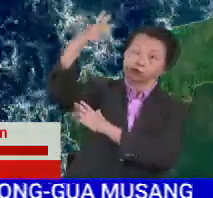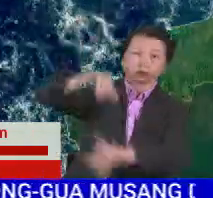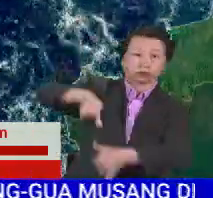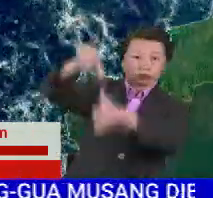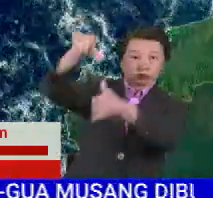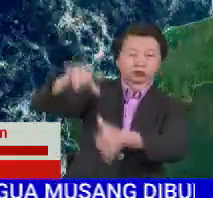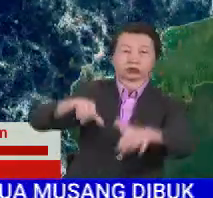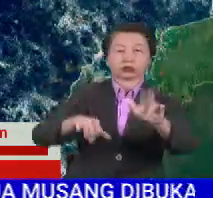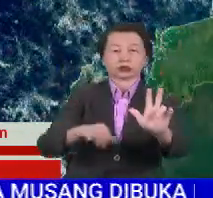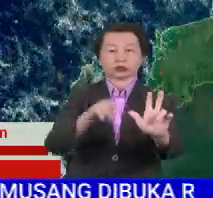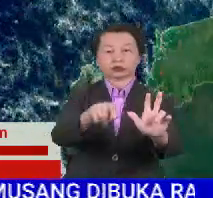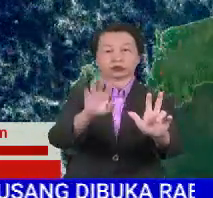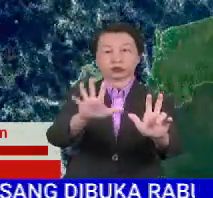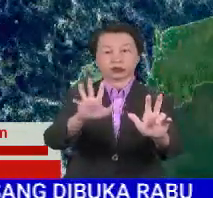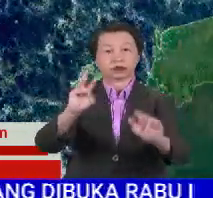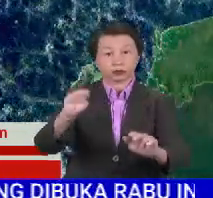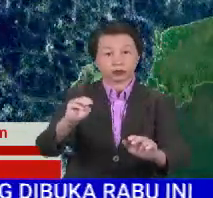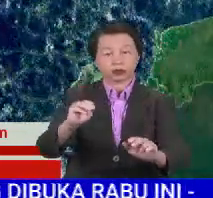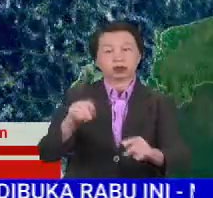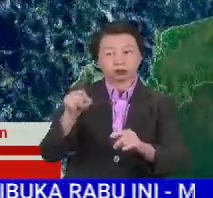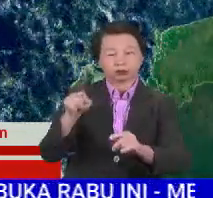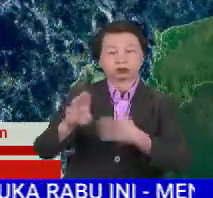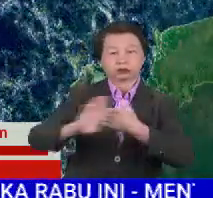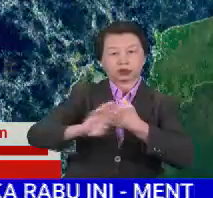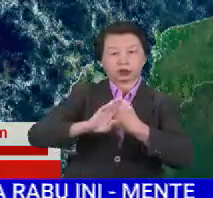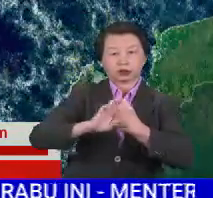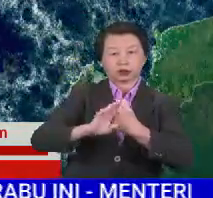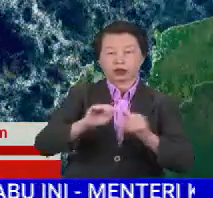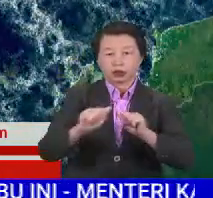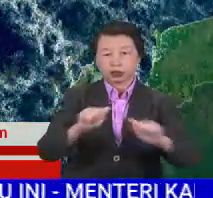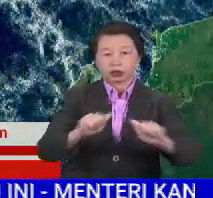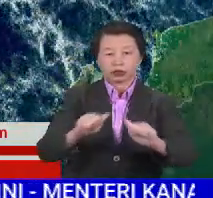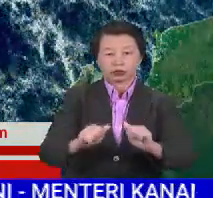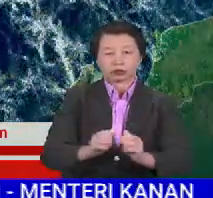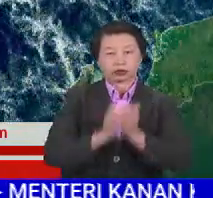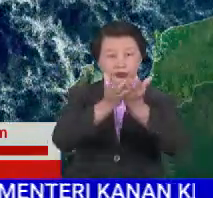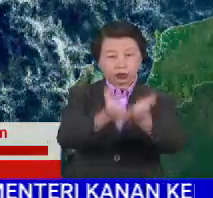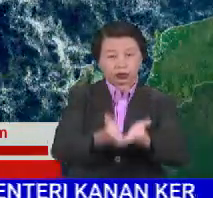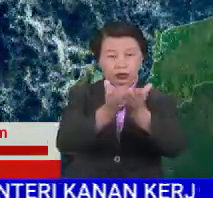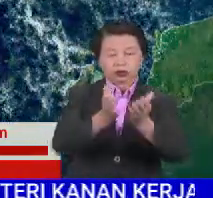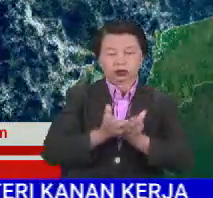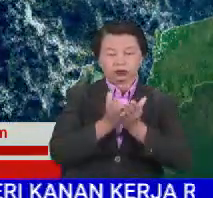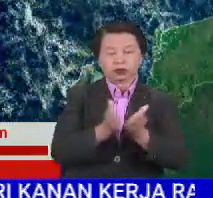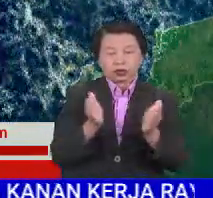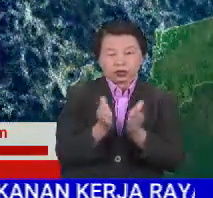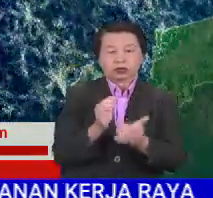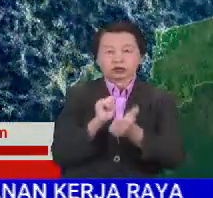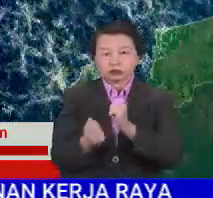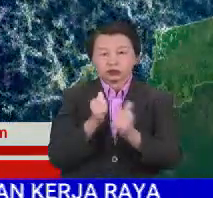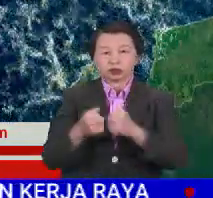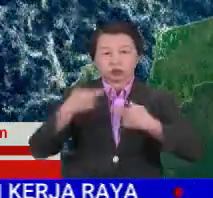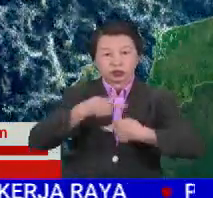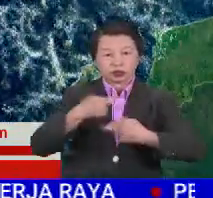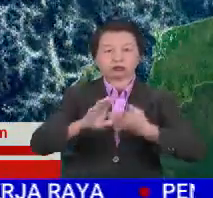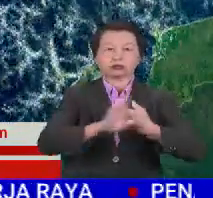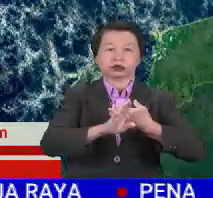ke 3.5 meter. Ianya adalah berbahaya bagi sebarang aktiviti perkapalan, bobok kecil, sukan dan juga